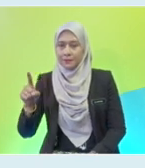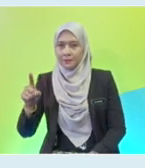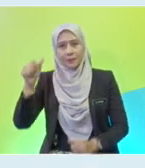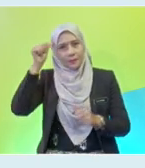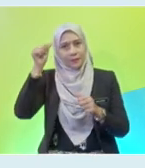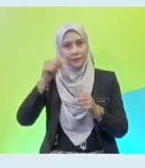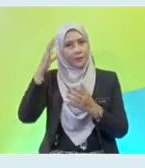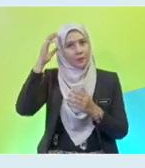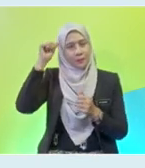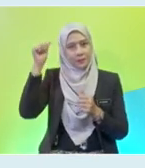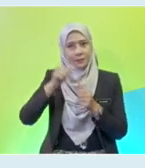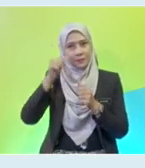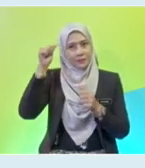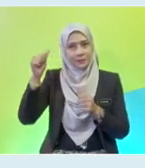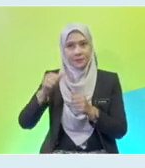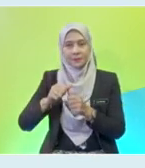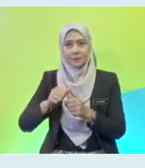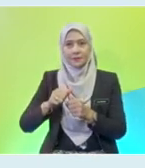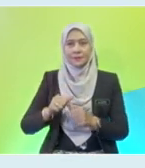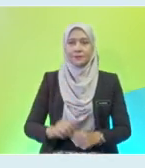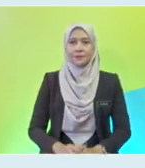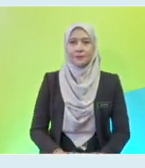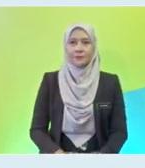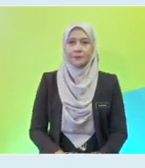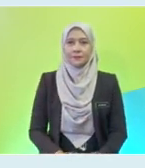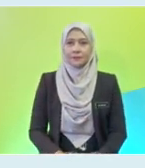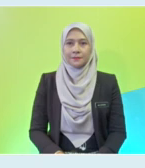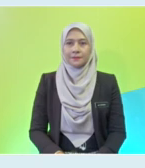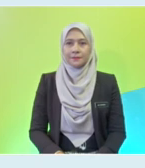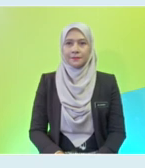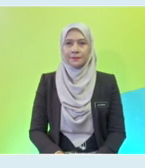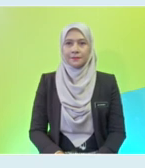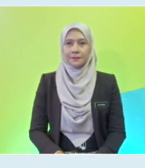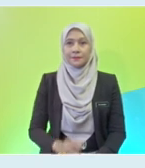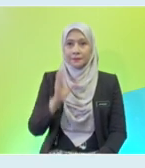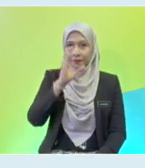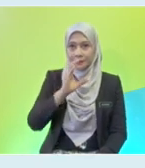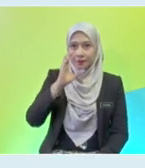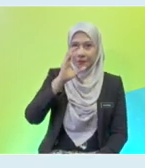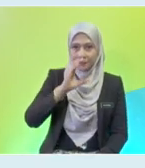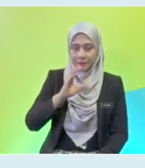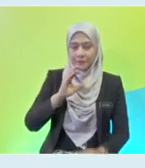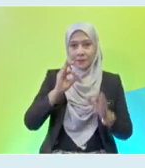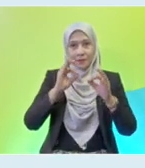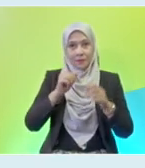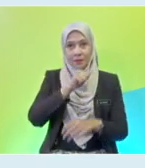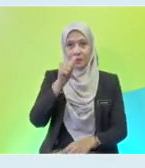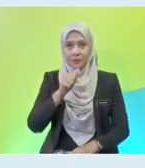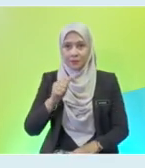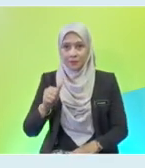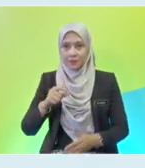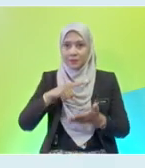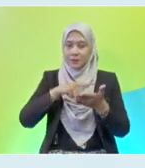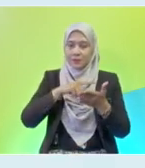dengan larutan amonia yang menghasilkan jawaban menekan putih yang larut dalam larutan